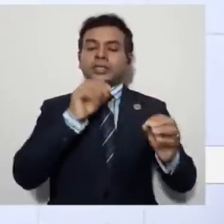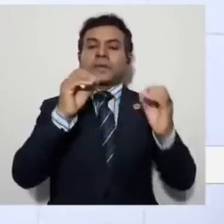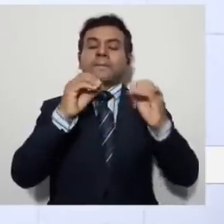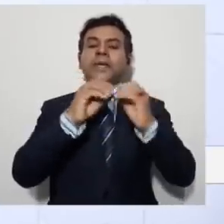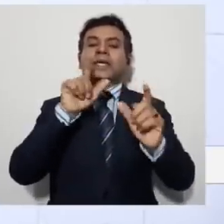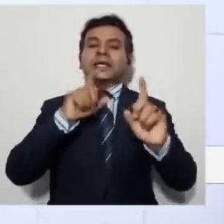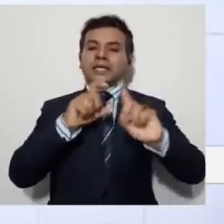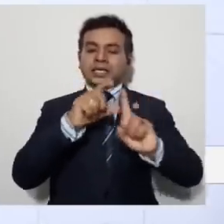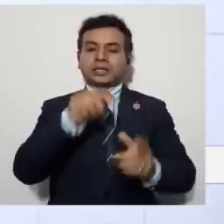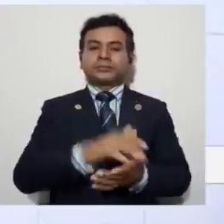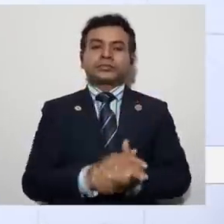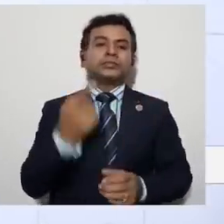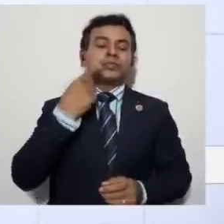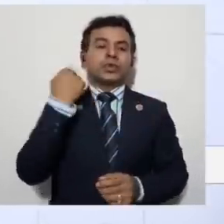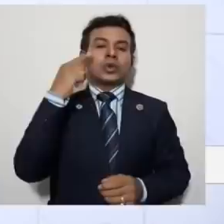www.dghs.gov.bd।